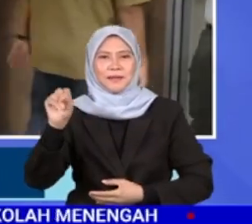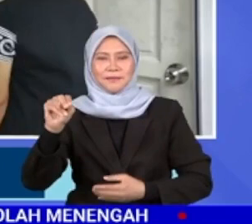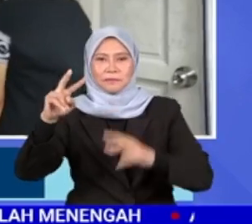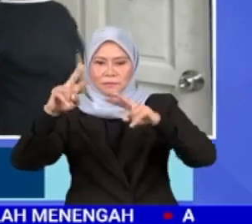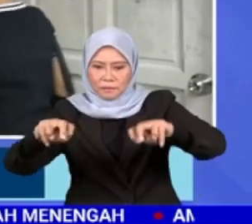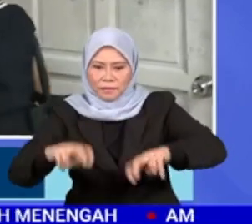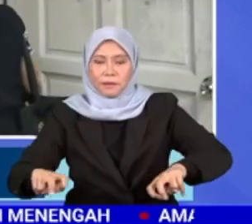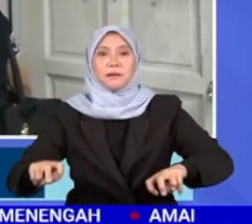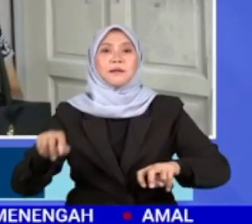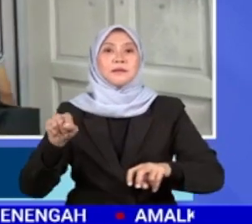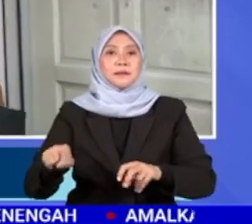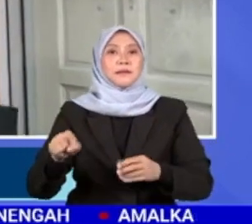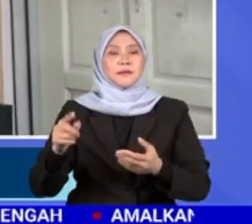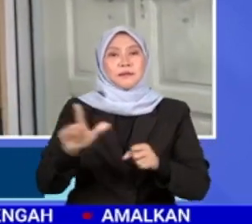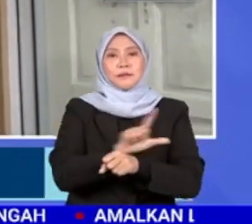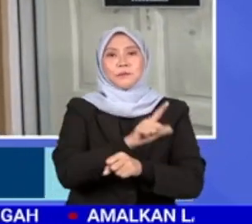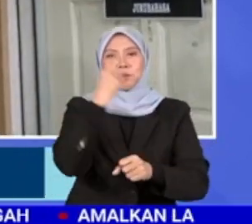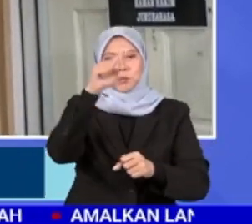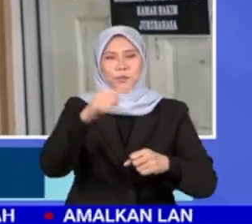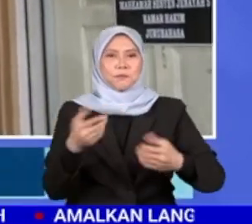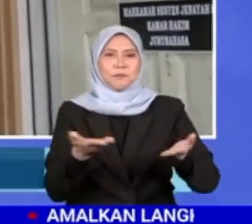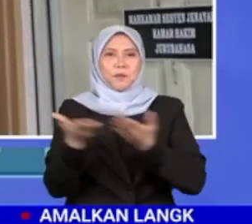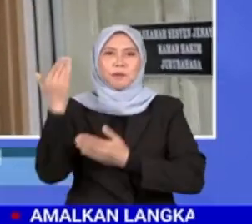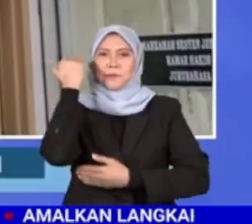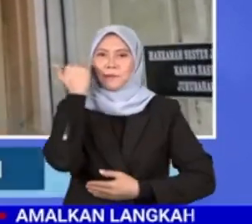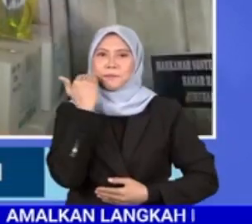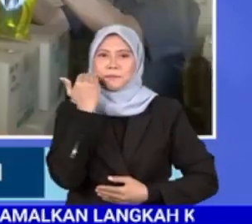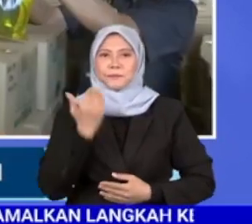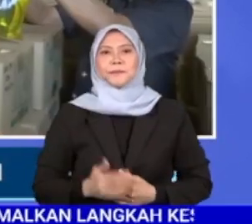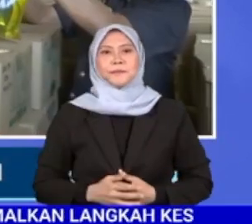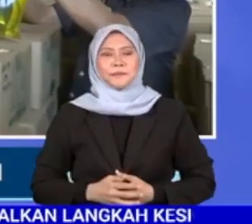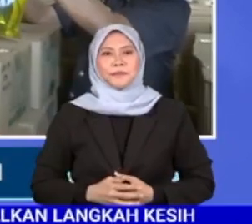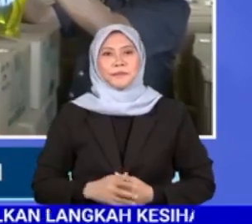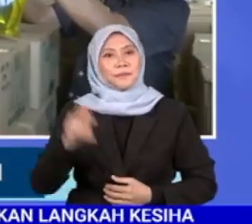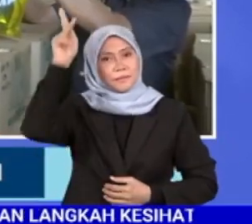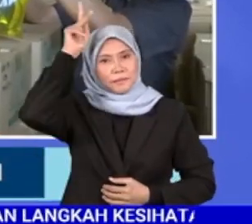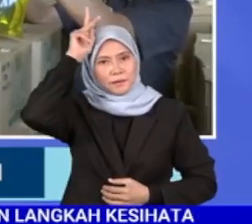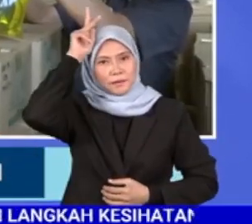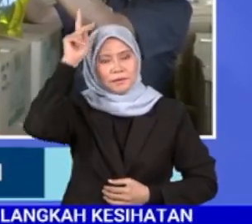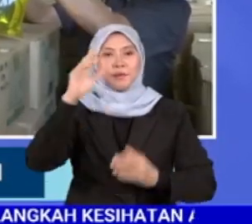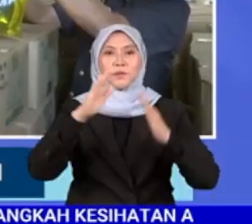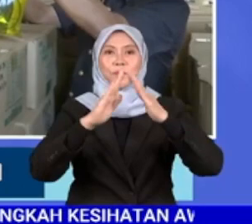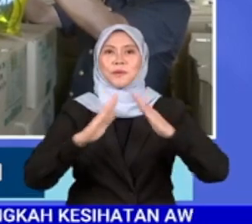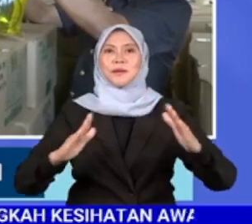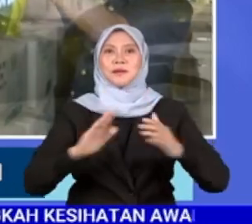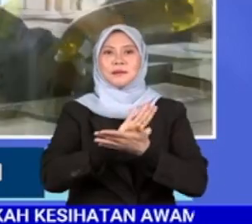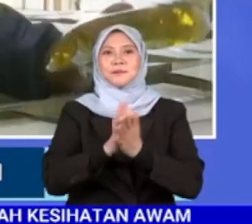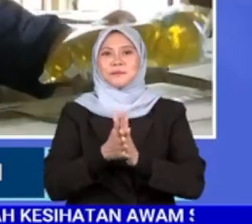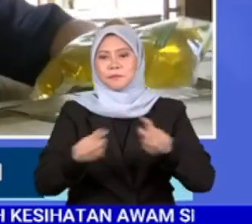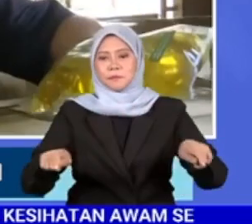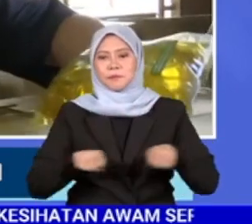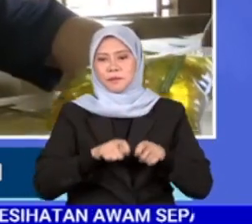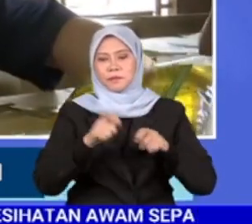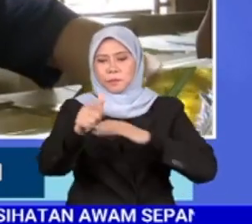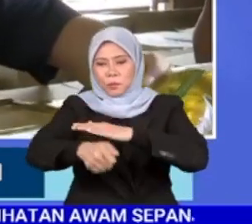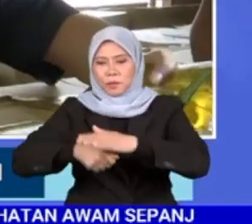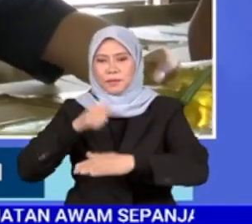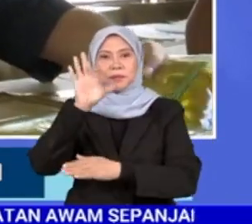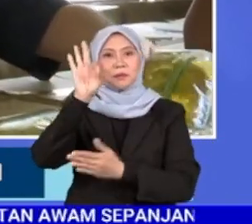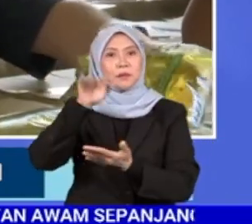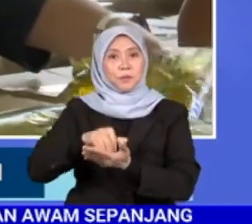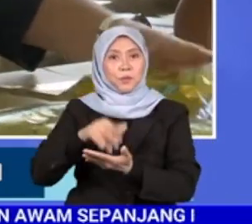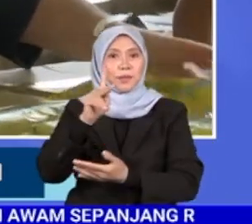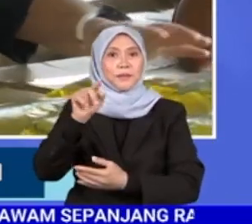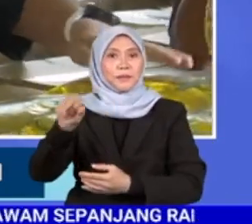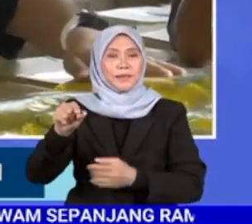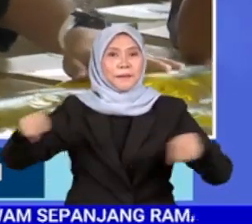siasatan sedang dilengkapkan untuk pendakwaan. Di Kelantan, sebuah rumah dijadikan transit untuk menyeludup 9,000